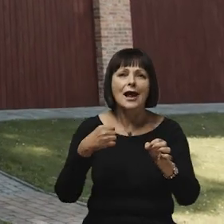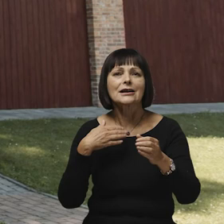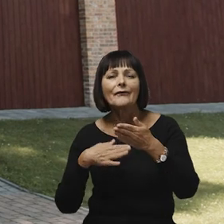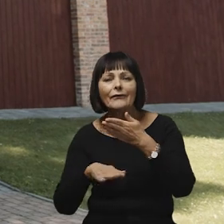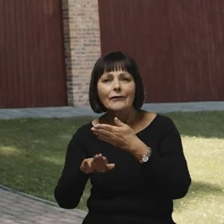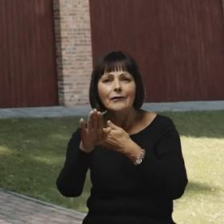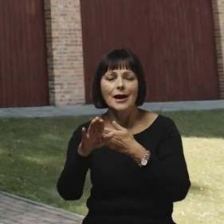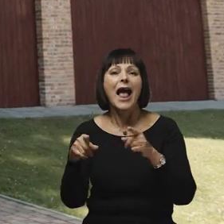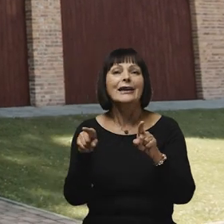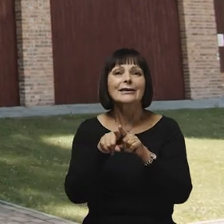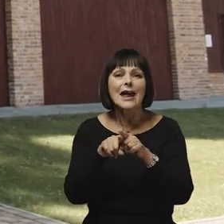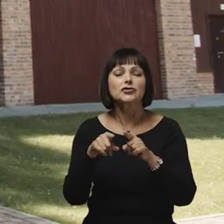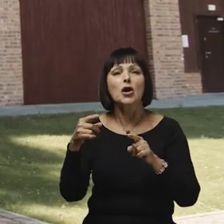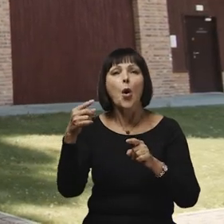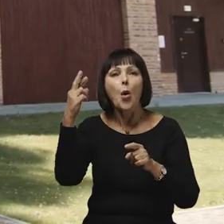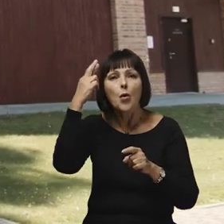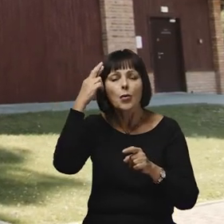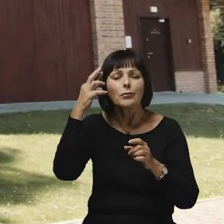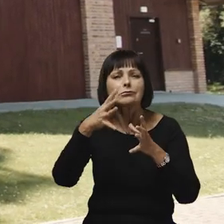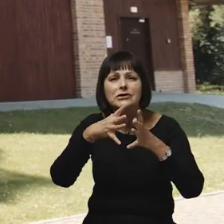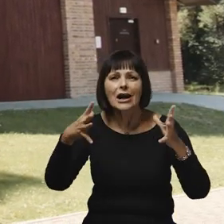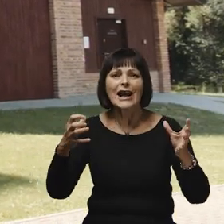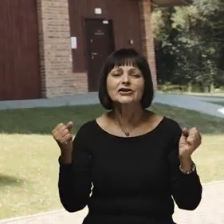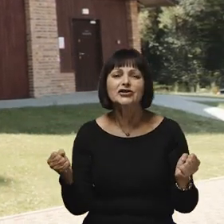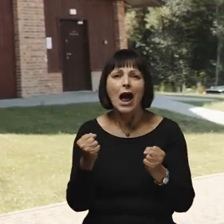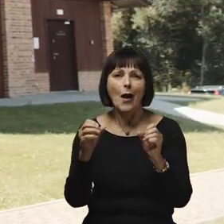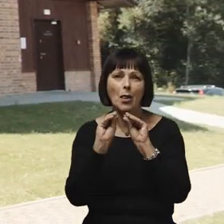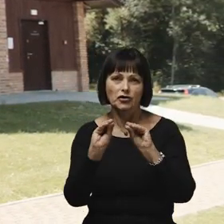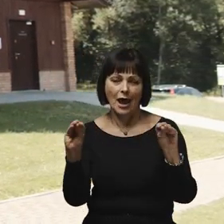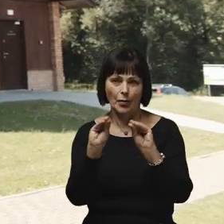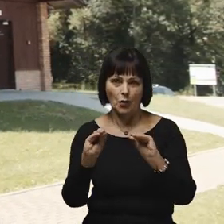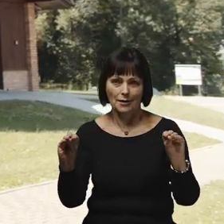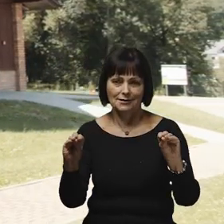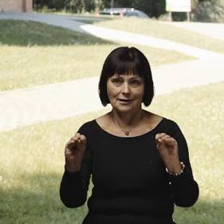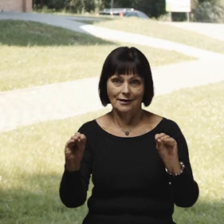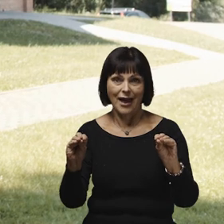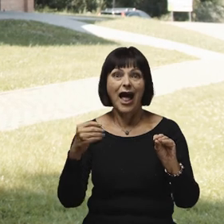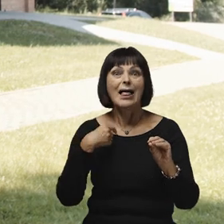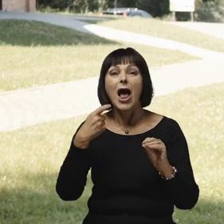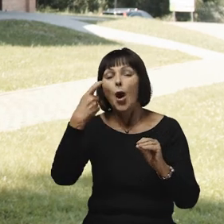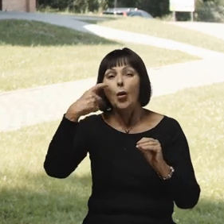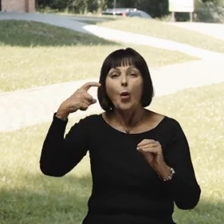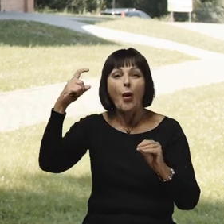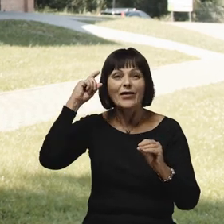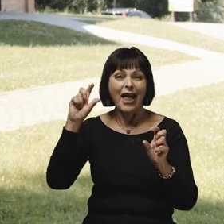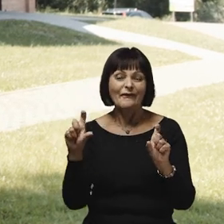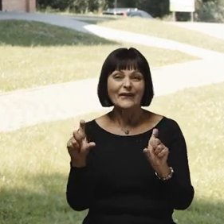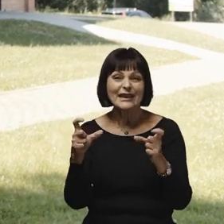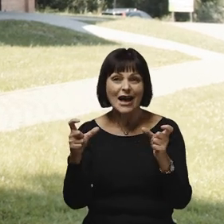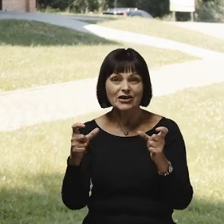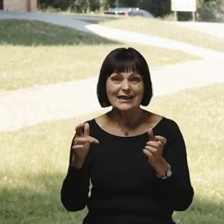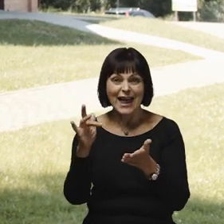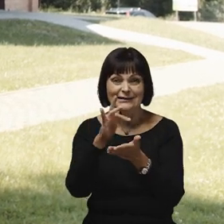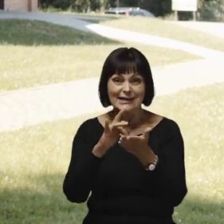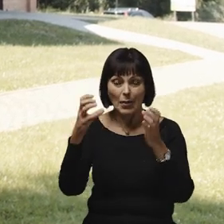dyplomowe oraz szeroko pojęta działalność edukacyjna. Do głównych sztandarowych wydarzeń artystycznych w Centrum